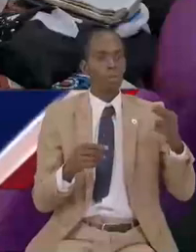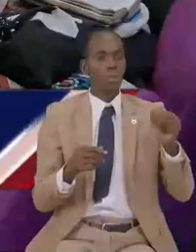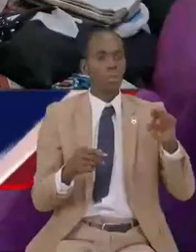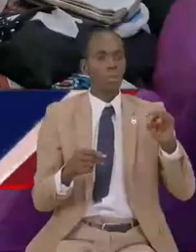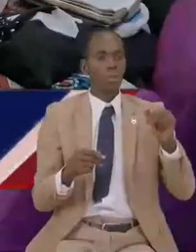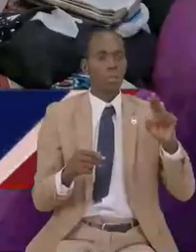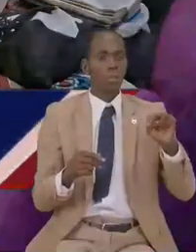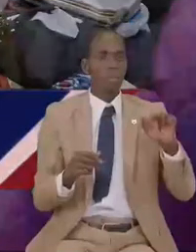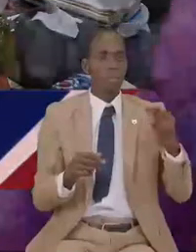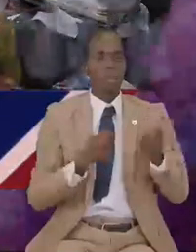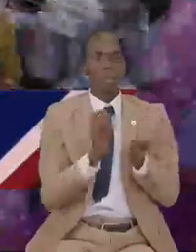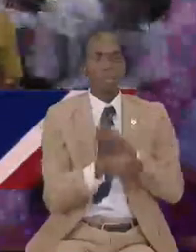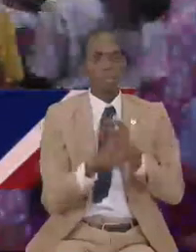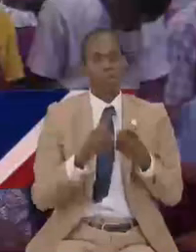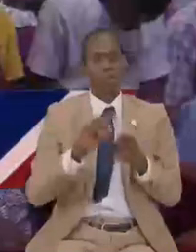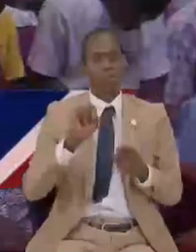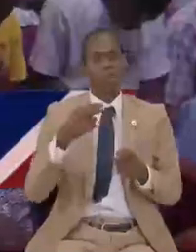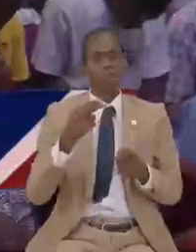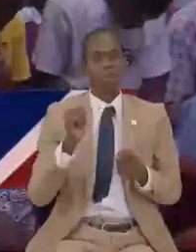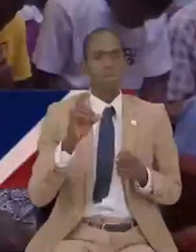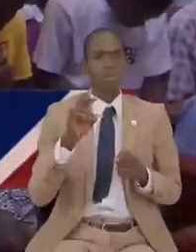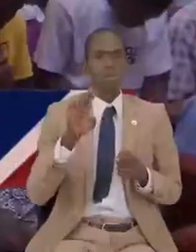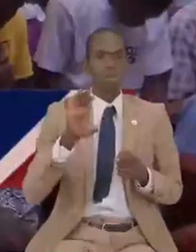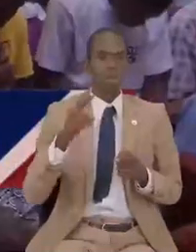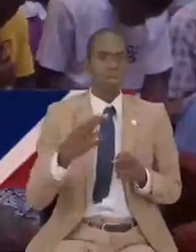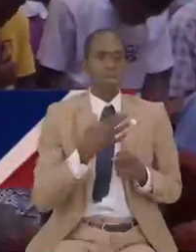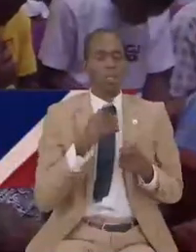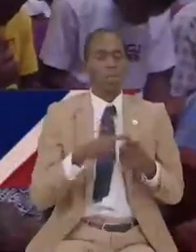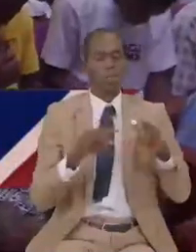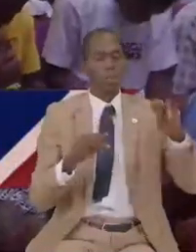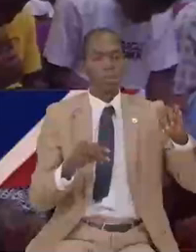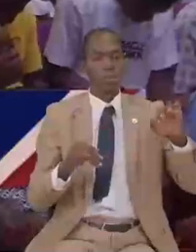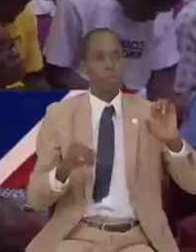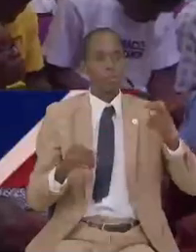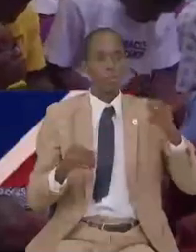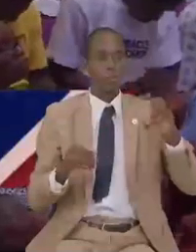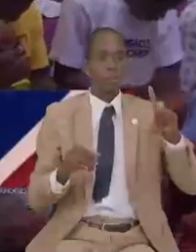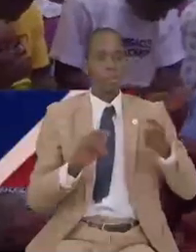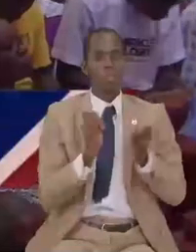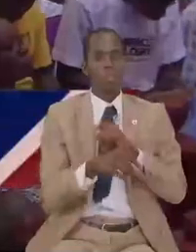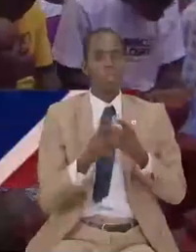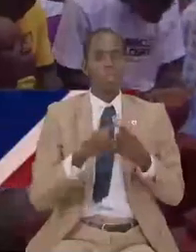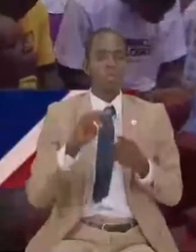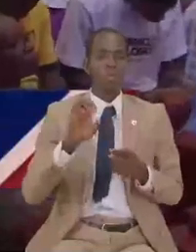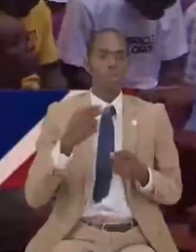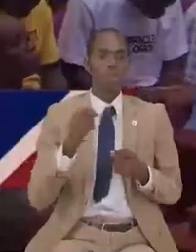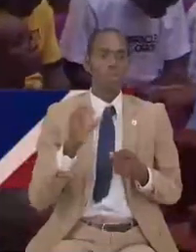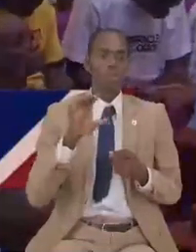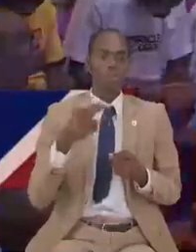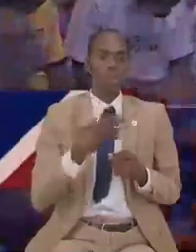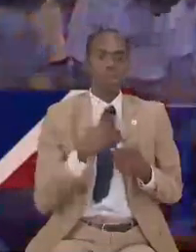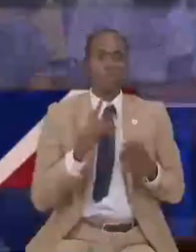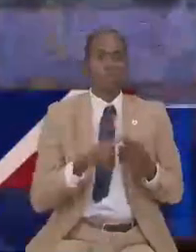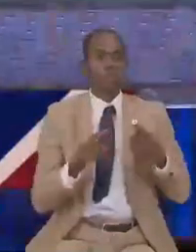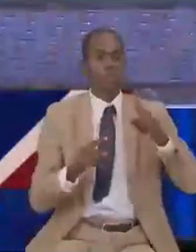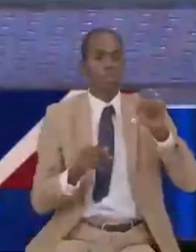À Michel, celui de Meshach. Et à Azaria, celui d'Abednego. Ce sont les compagnons,